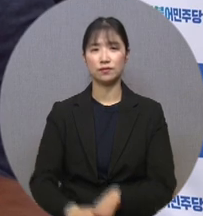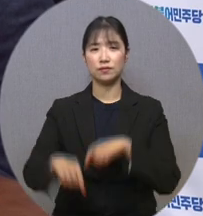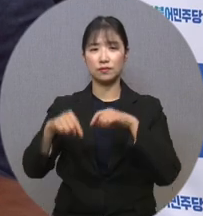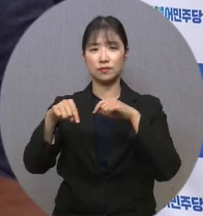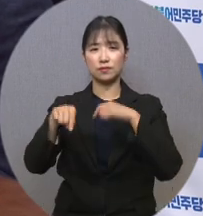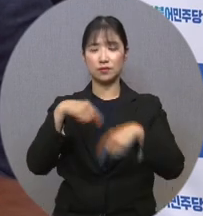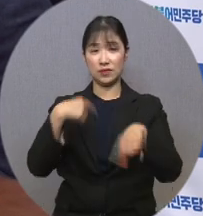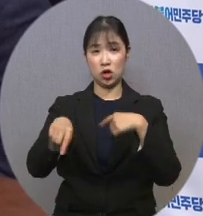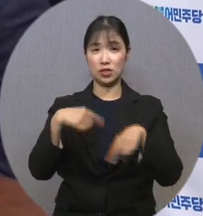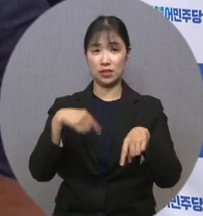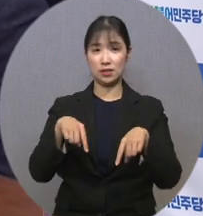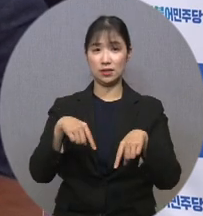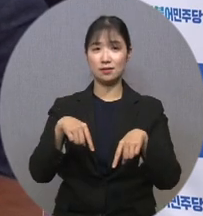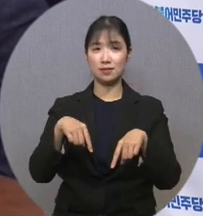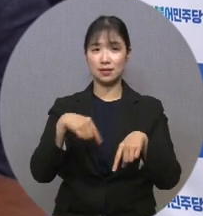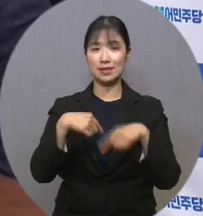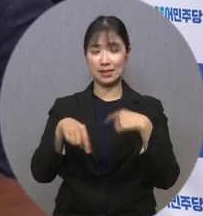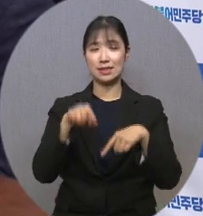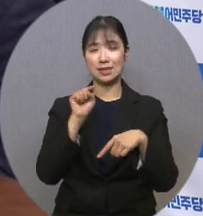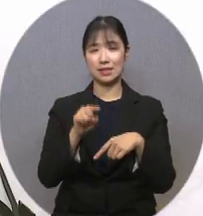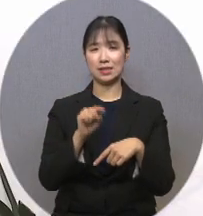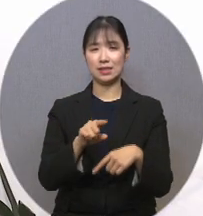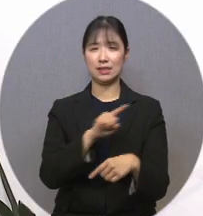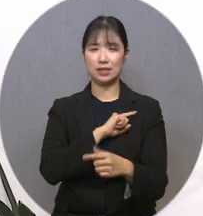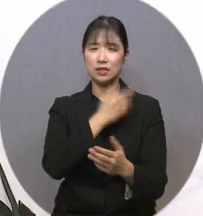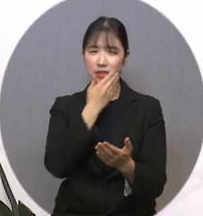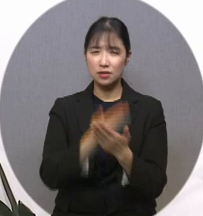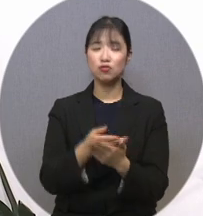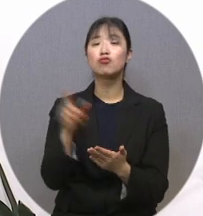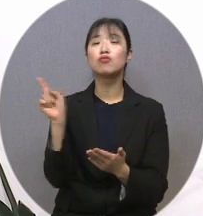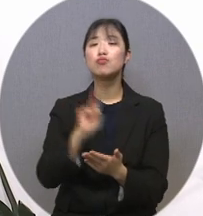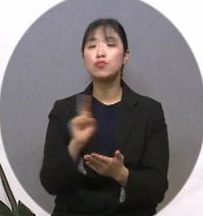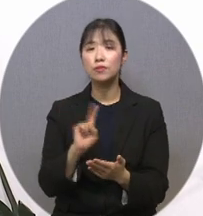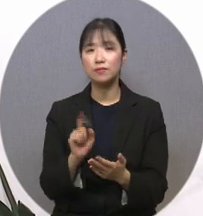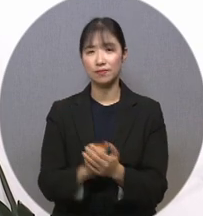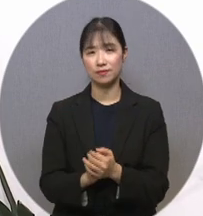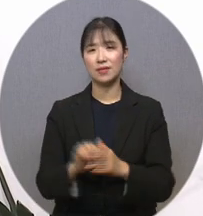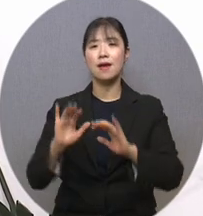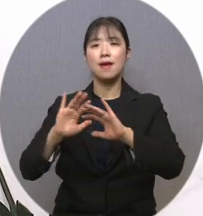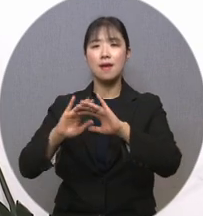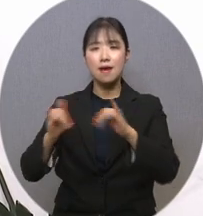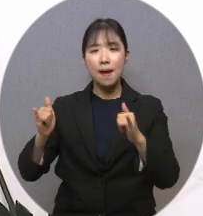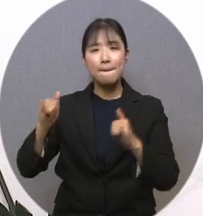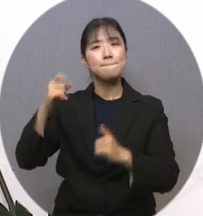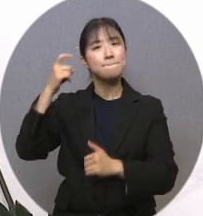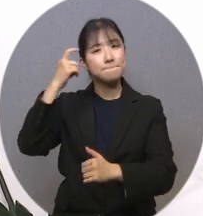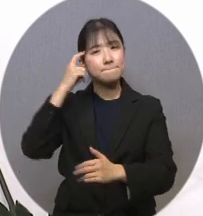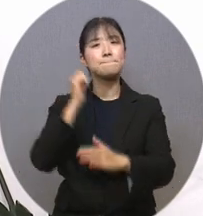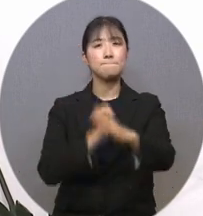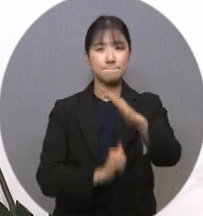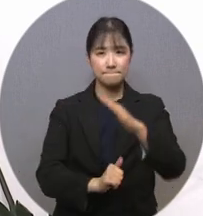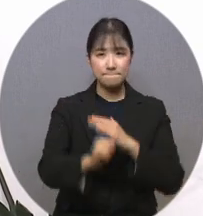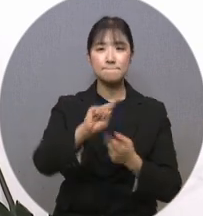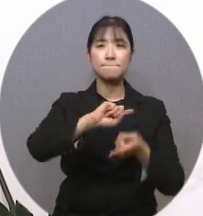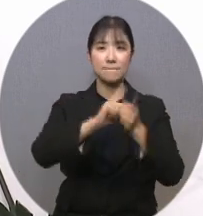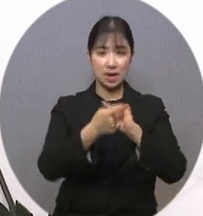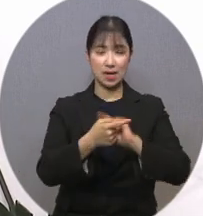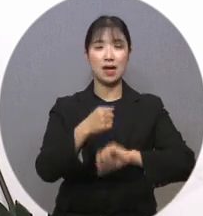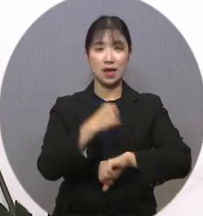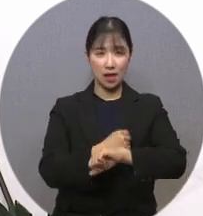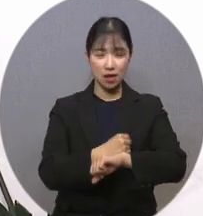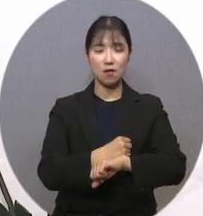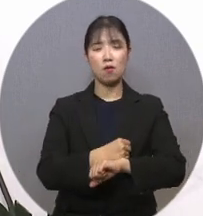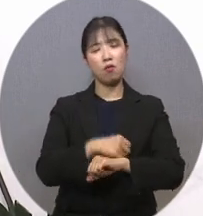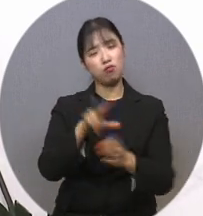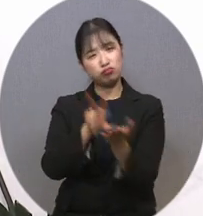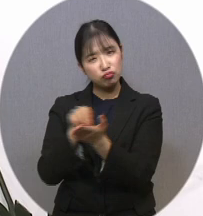정책 요체는 그 민의를 대변하고 또 여러 가지 현안을